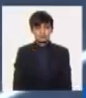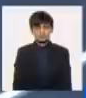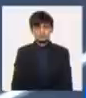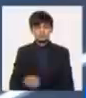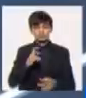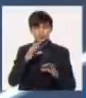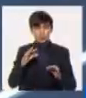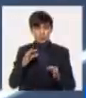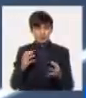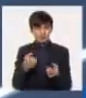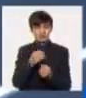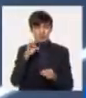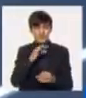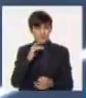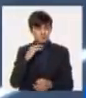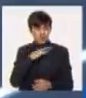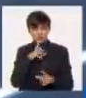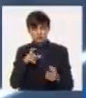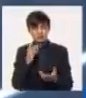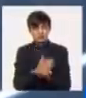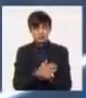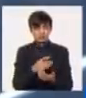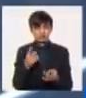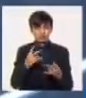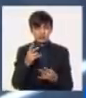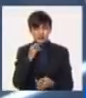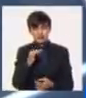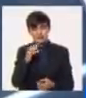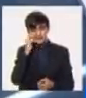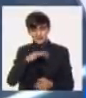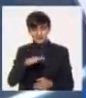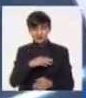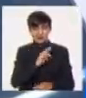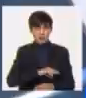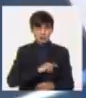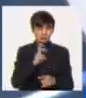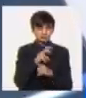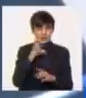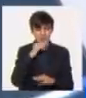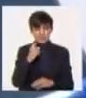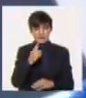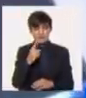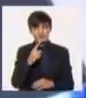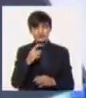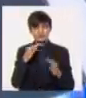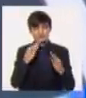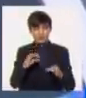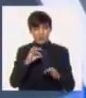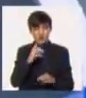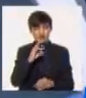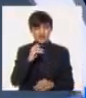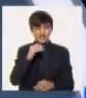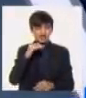Но в поддержке по-прежнему нуждаются многие. Некоторые граждане рассчитывали, что смогут выйти на работу с первым этапом послабления